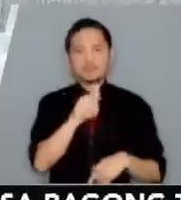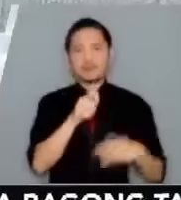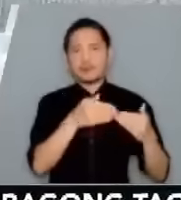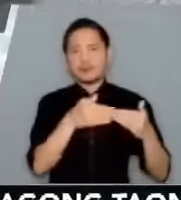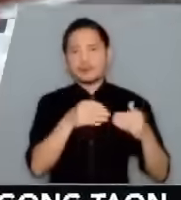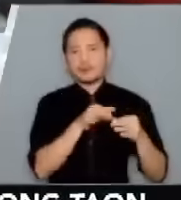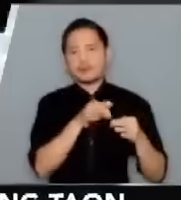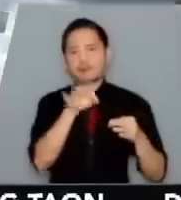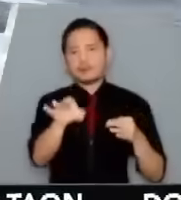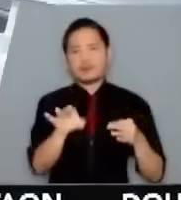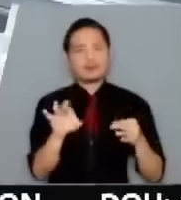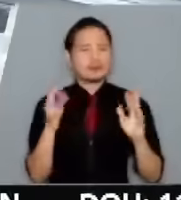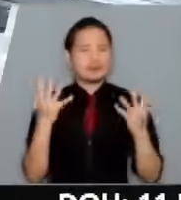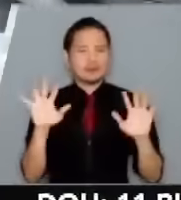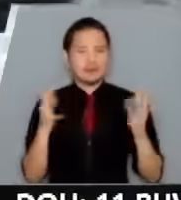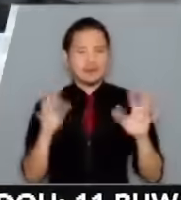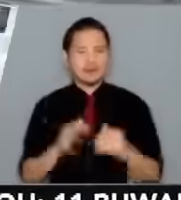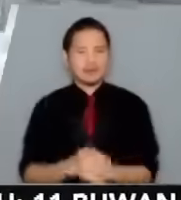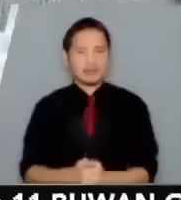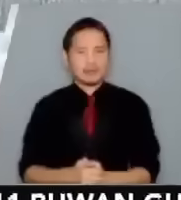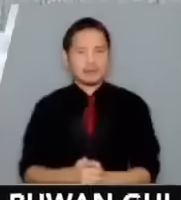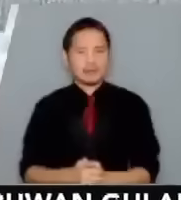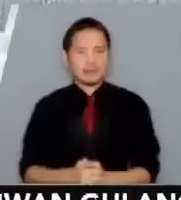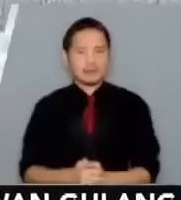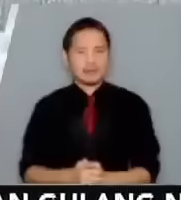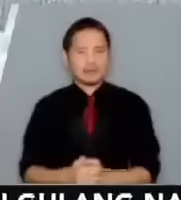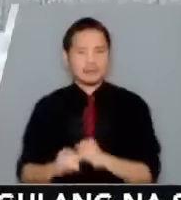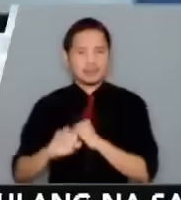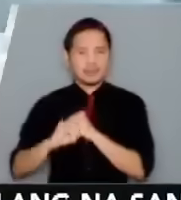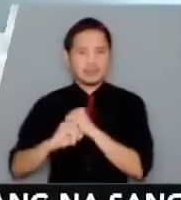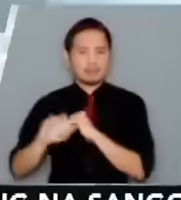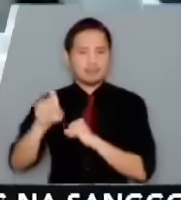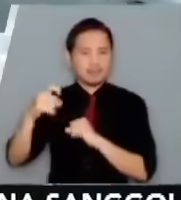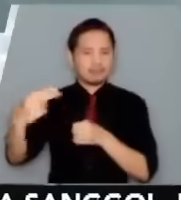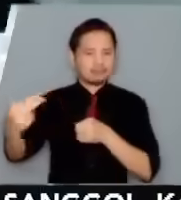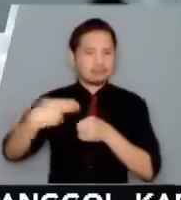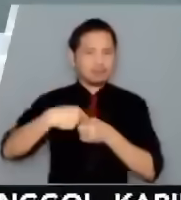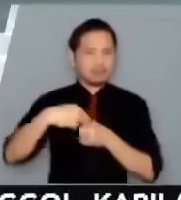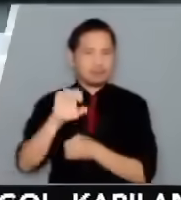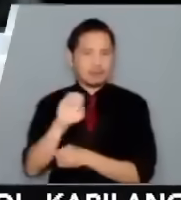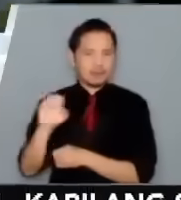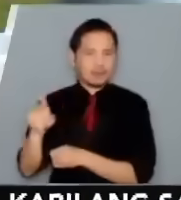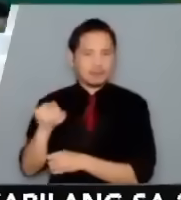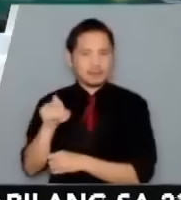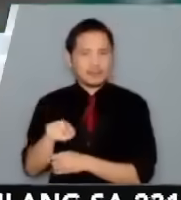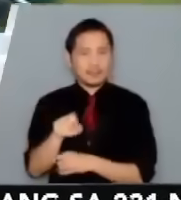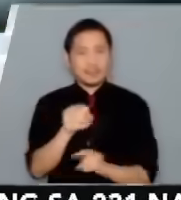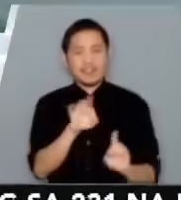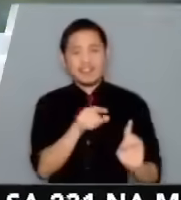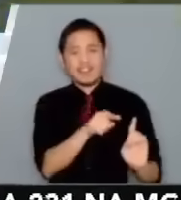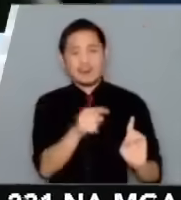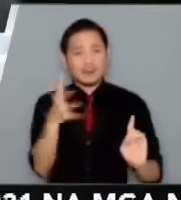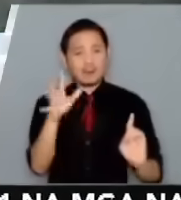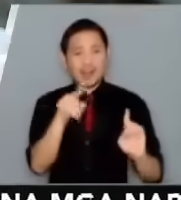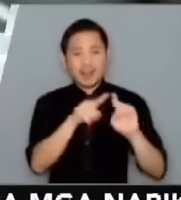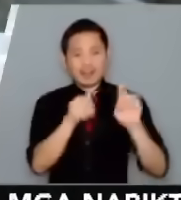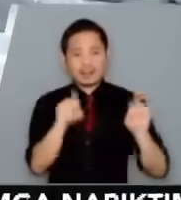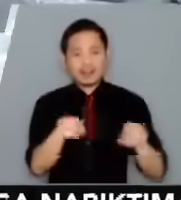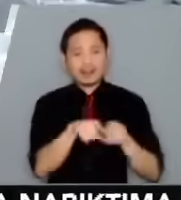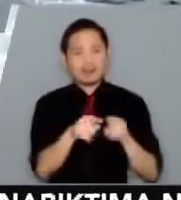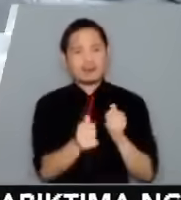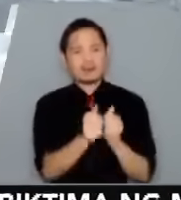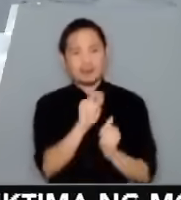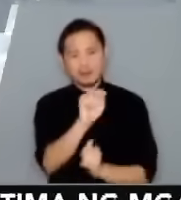jeep na hindi nakapag-consolidate. Pero ayon sa naunang pahayag ni Chairman Jesus Ferdinand Ortega ng Office of Transportation